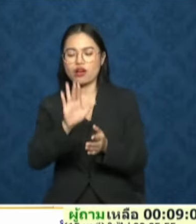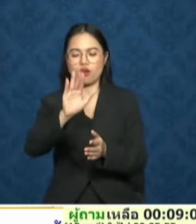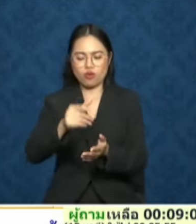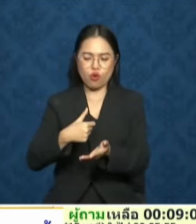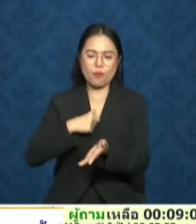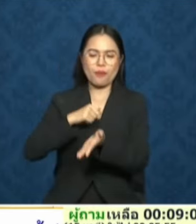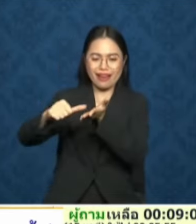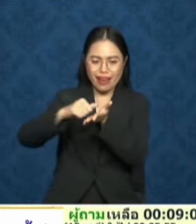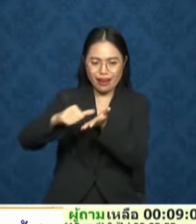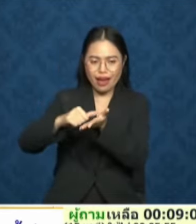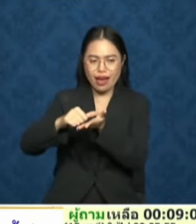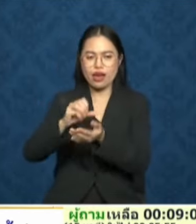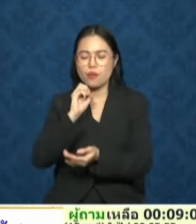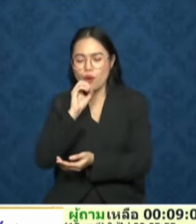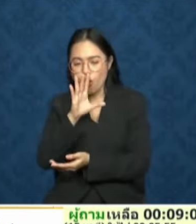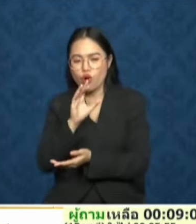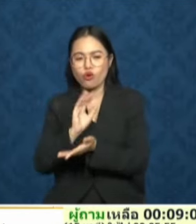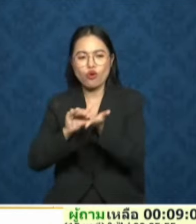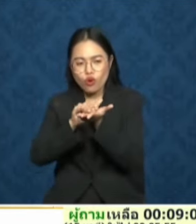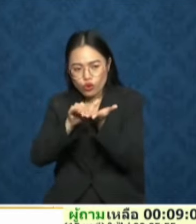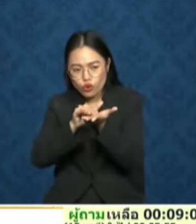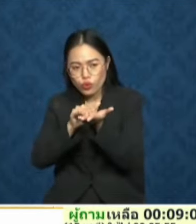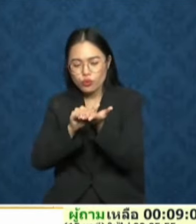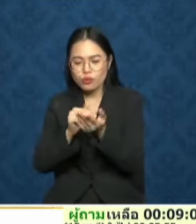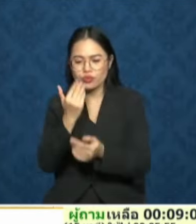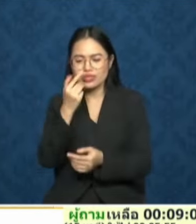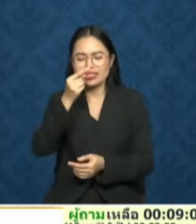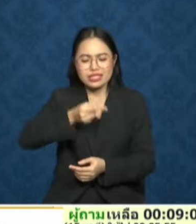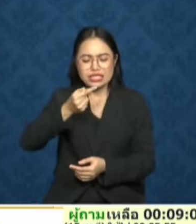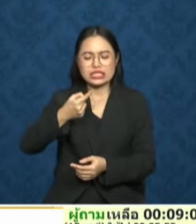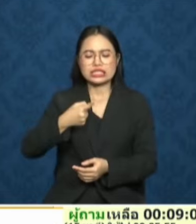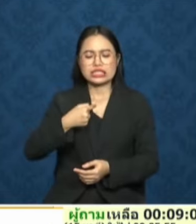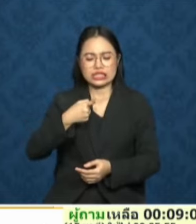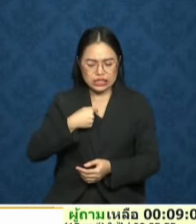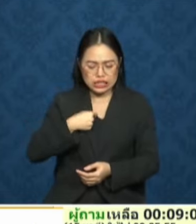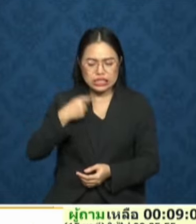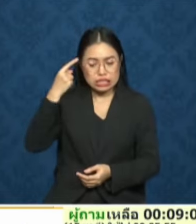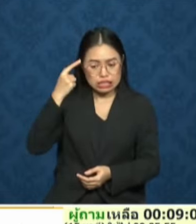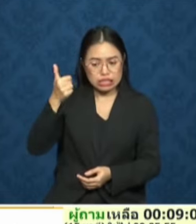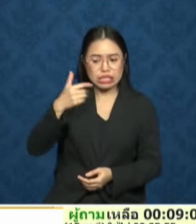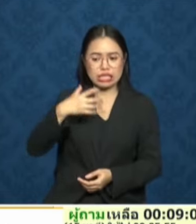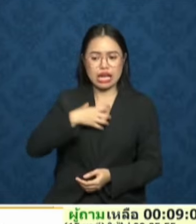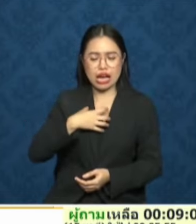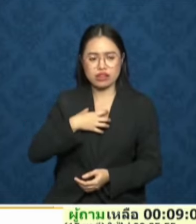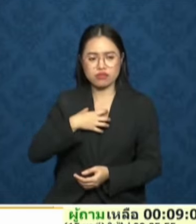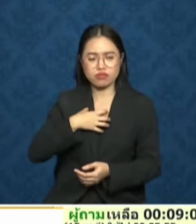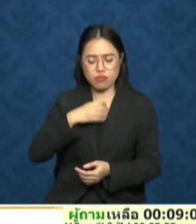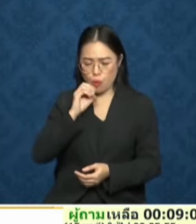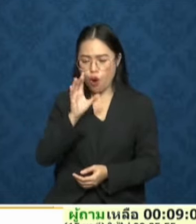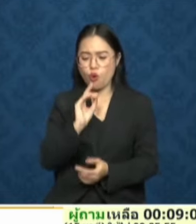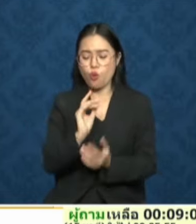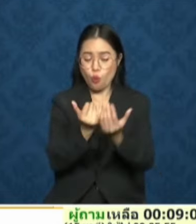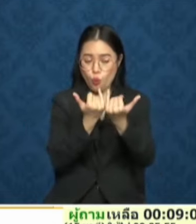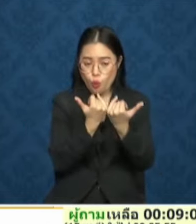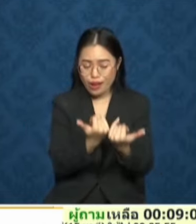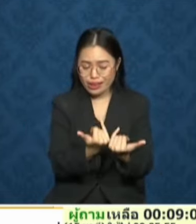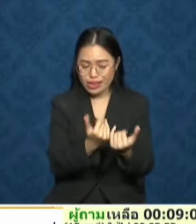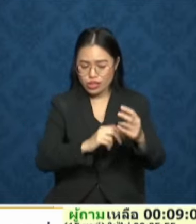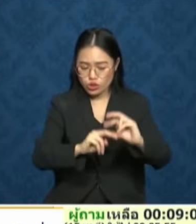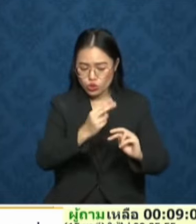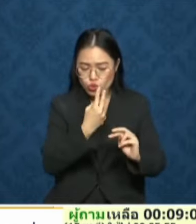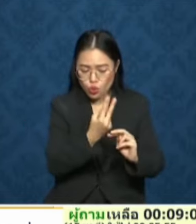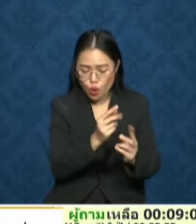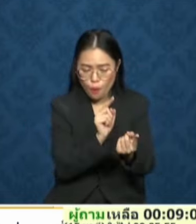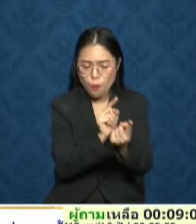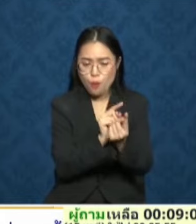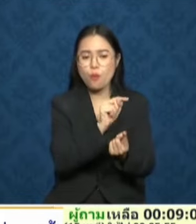อกไปแ้ไขแล้ทสำคัทสุ BET คิดวามัคอความเจอตนาดีวันนี้นะคะลิเทียมที่เกิดขึ้น พบขึ